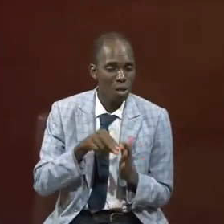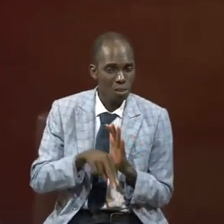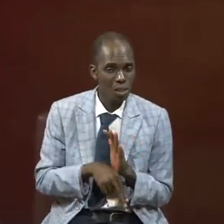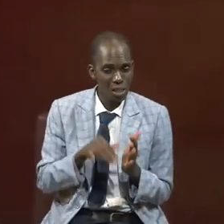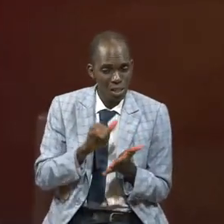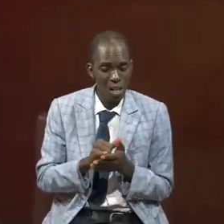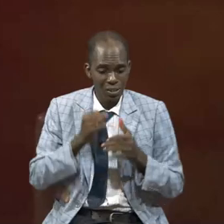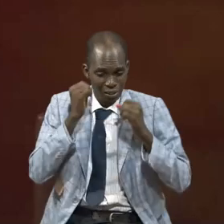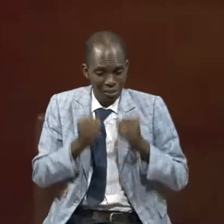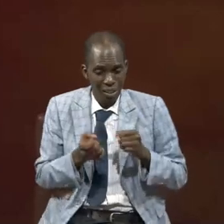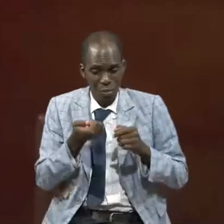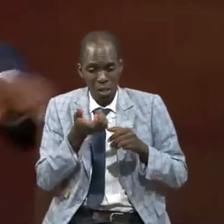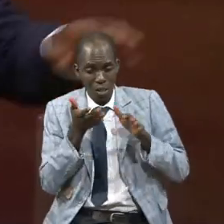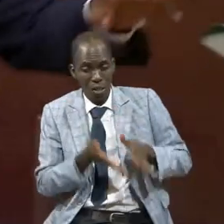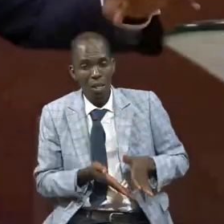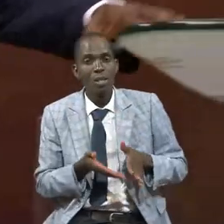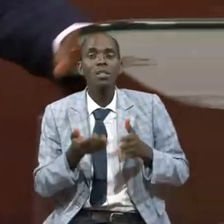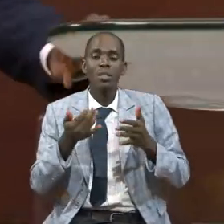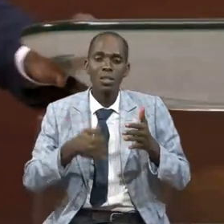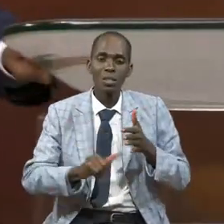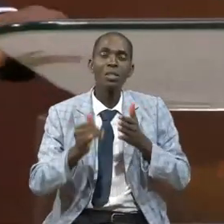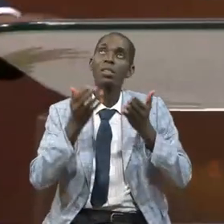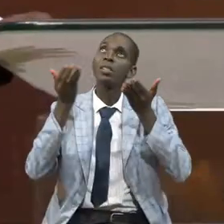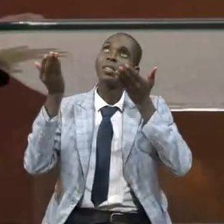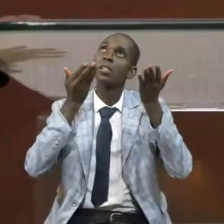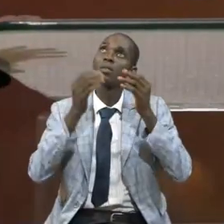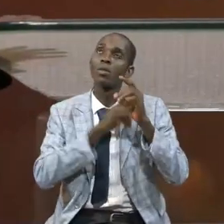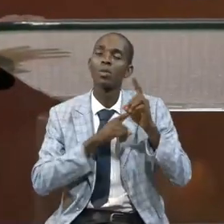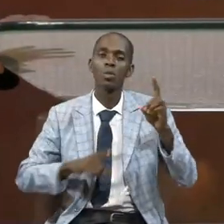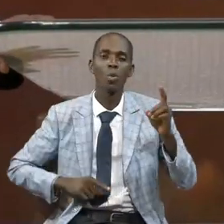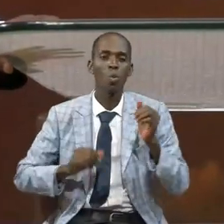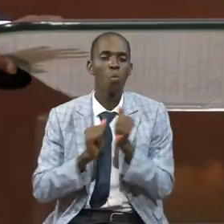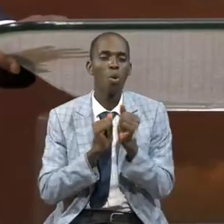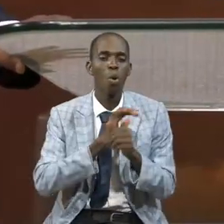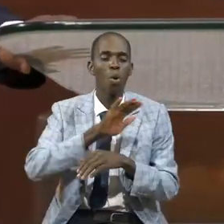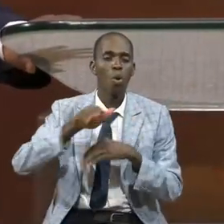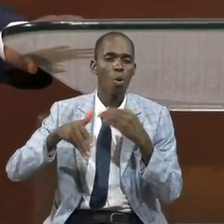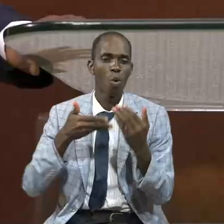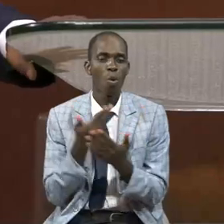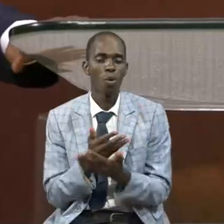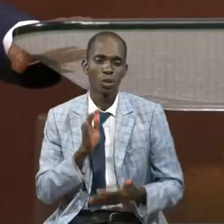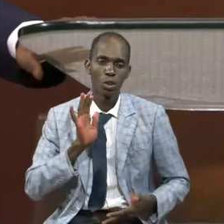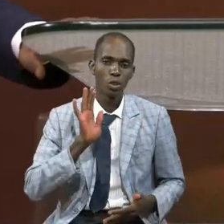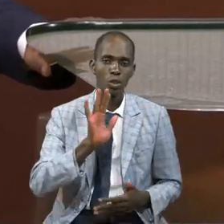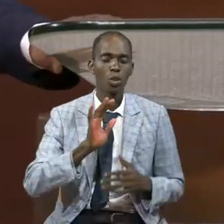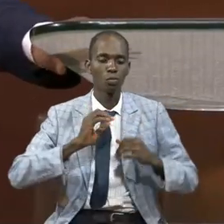avez, servez le Seigneur avec cela. Aimez le Seigneur de toute votre force.